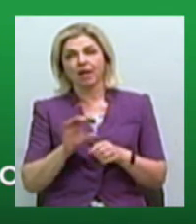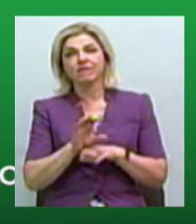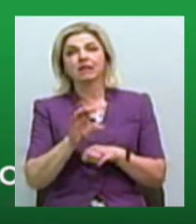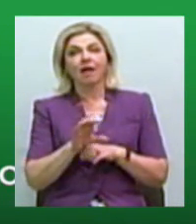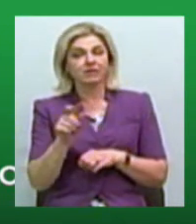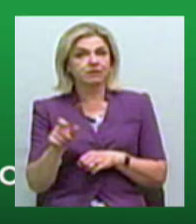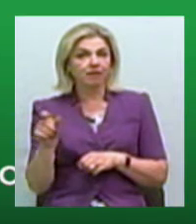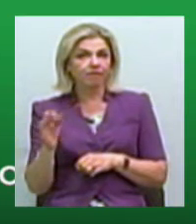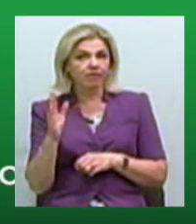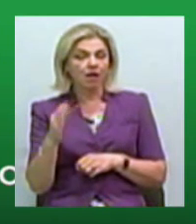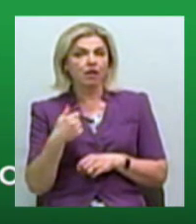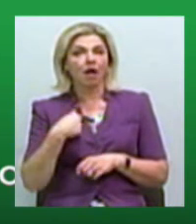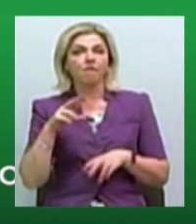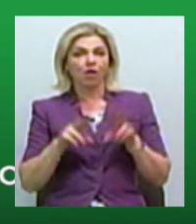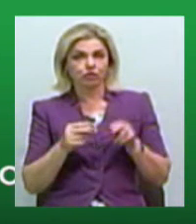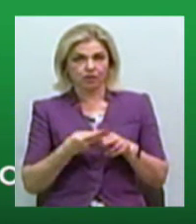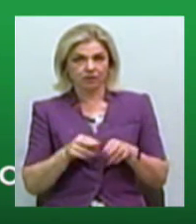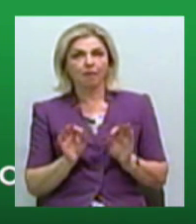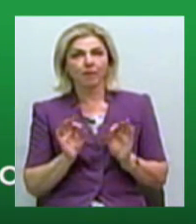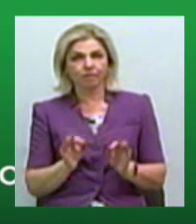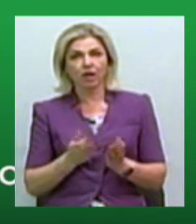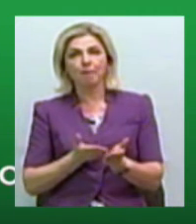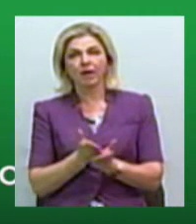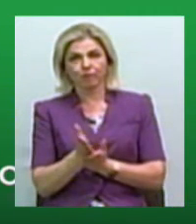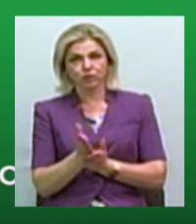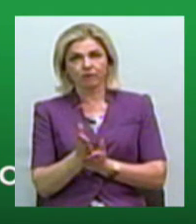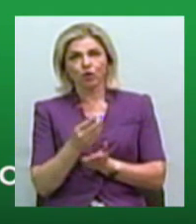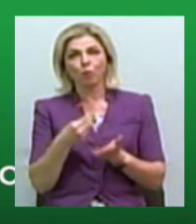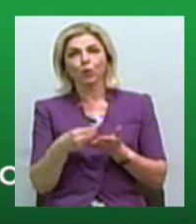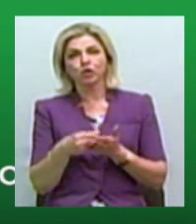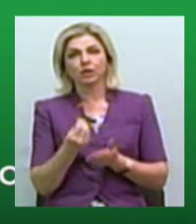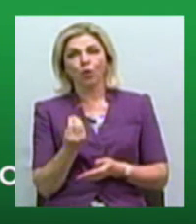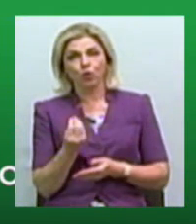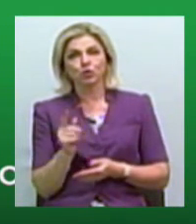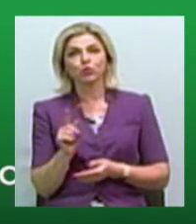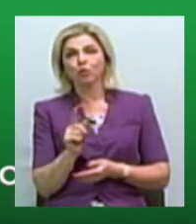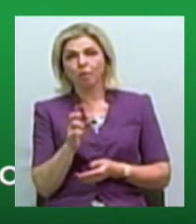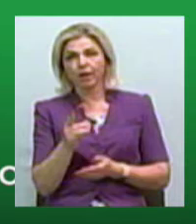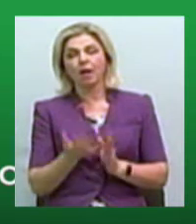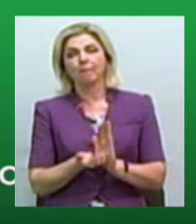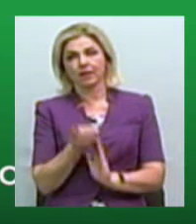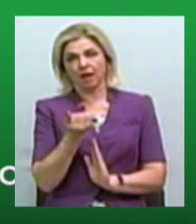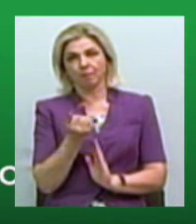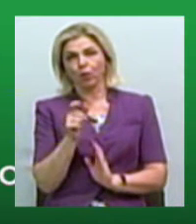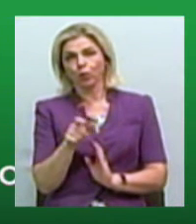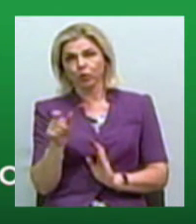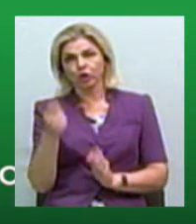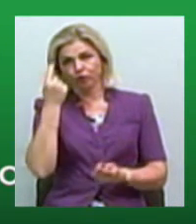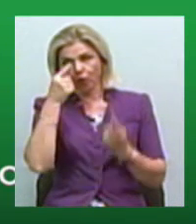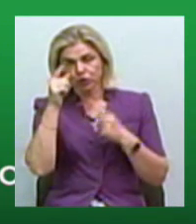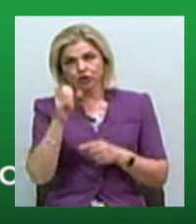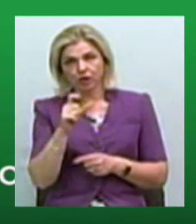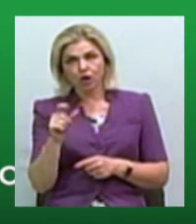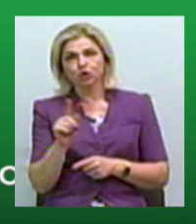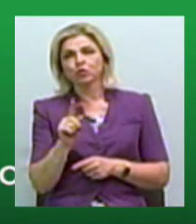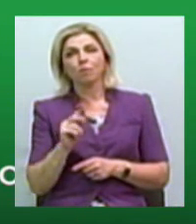Я вважаю, що це доцільне спрямування бюджетних коштів для того, щоб підтримати людей творчих, для того,